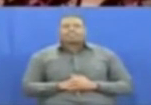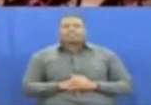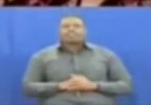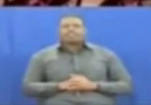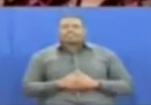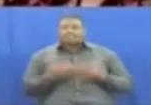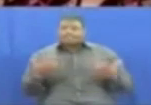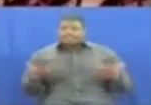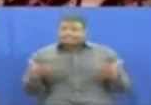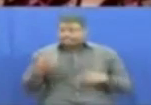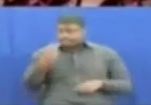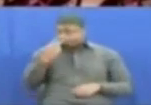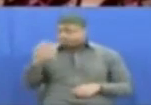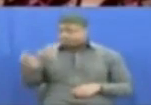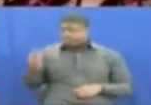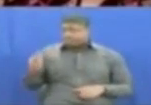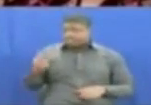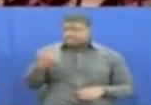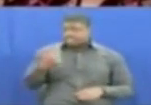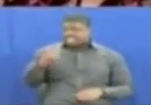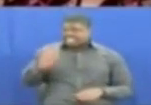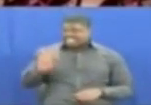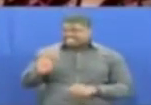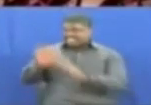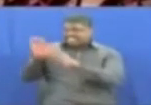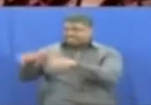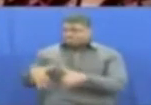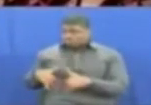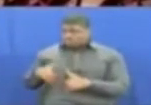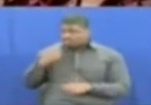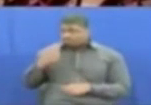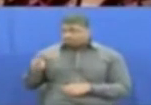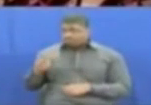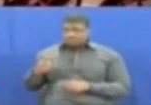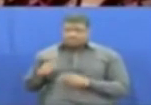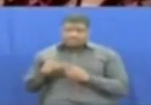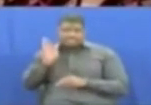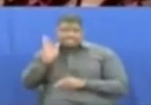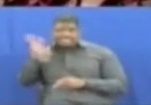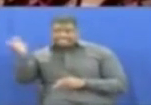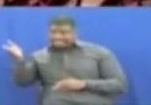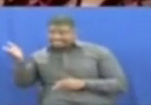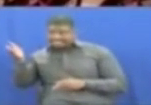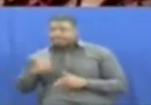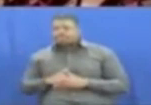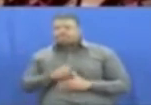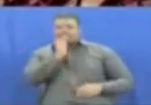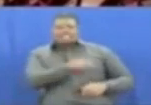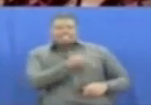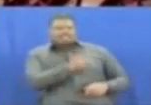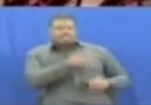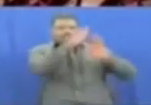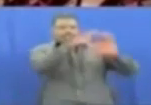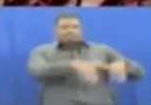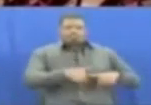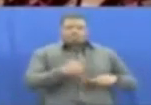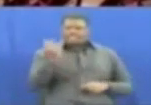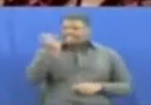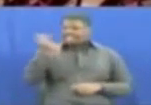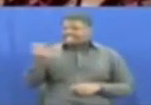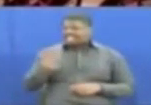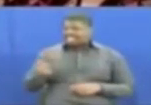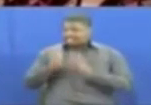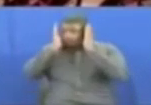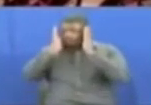Na mtazamaji wa Bunge TV, kama ulivyokuwa ukimsikia hivi punde, ni Spika wa Bunge la Jamhuri ya Muungano wa